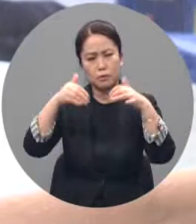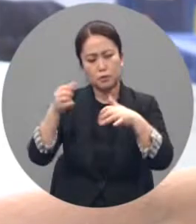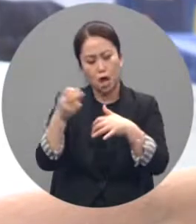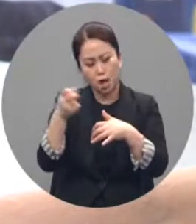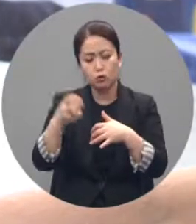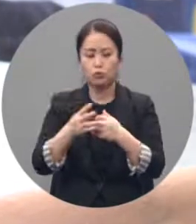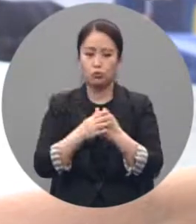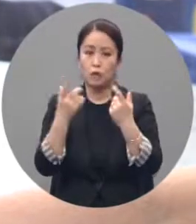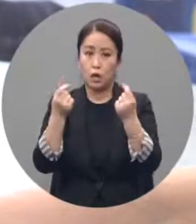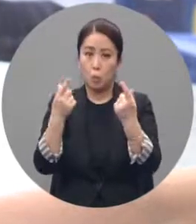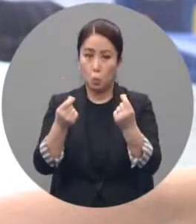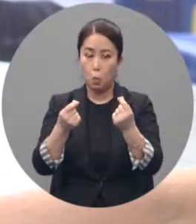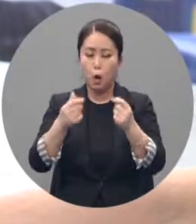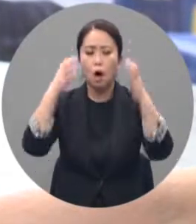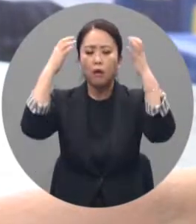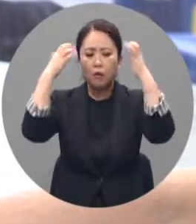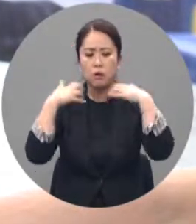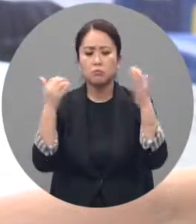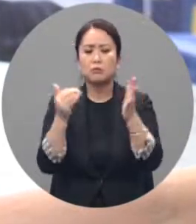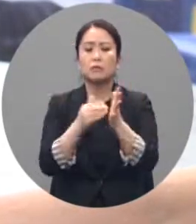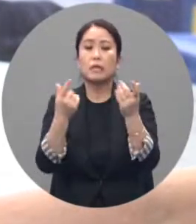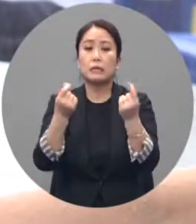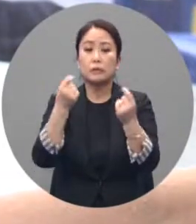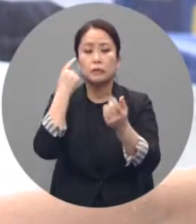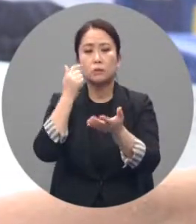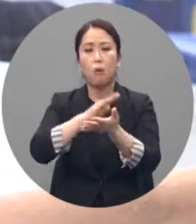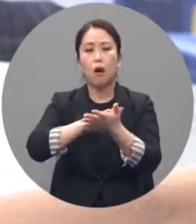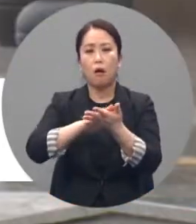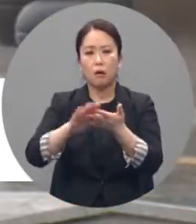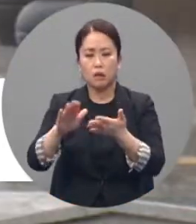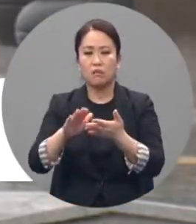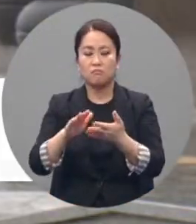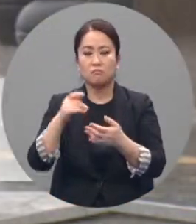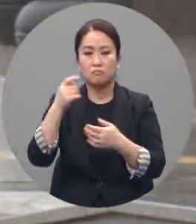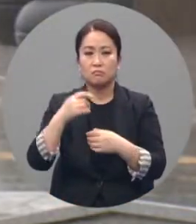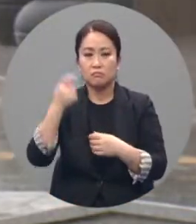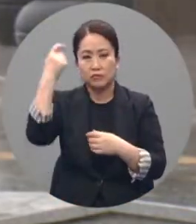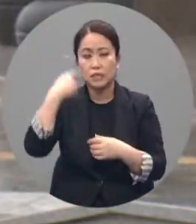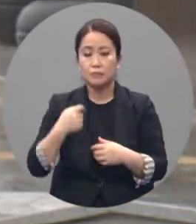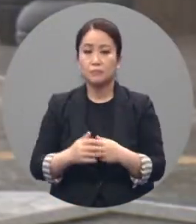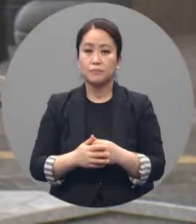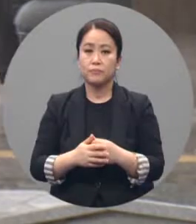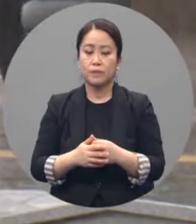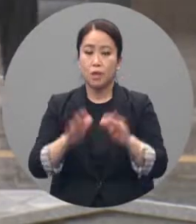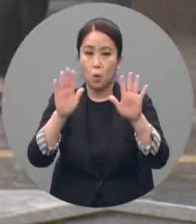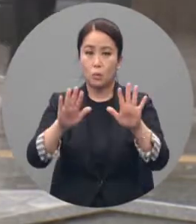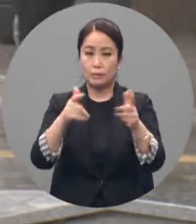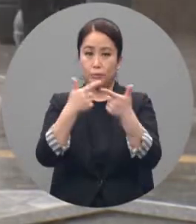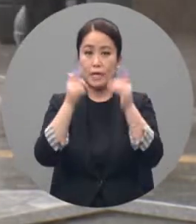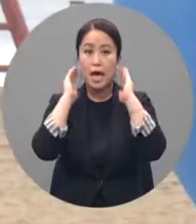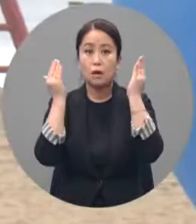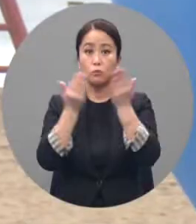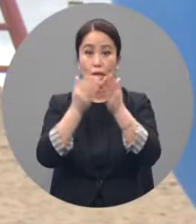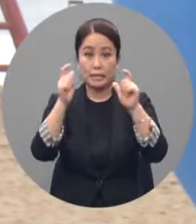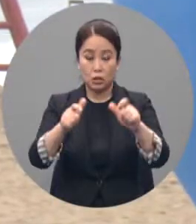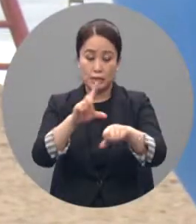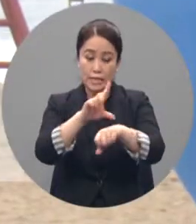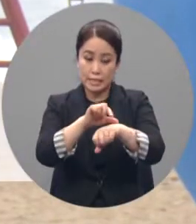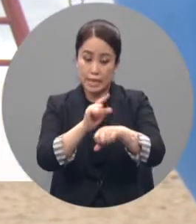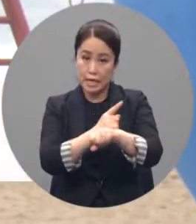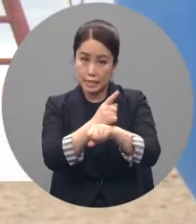여름 다 지난 것 같은 그런 선선한 기운 느껴지네요. 오늘 부산 해운대에서는